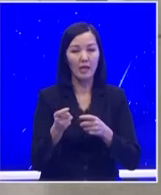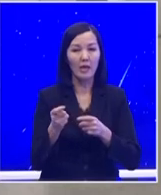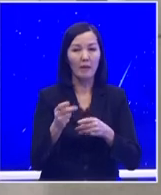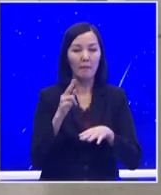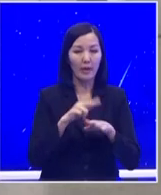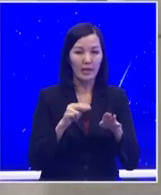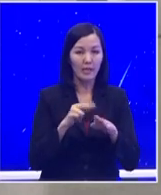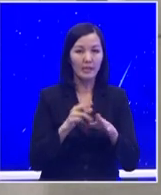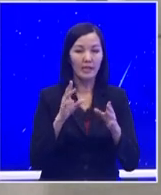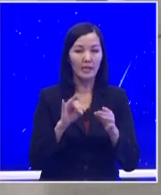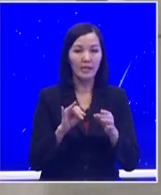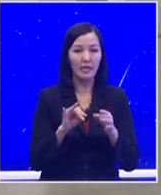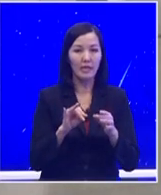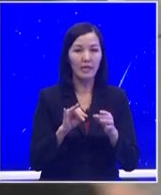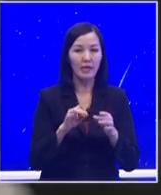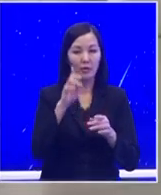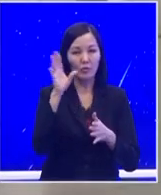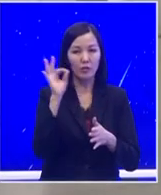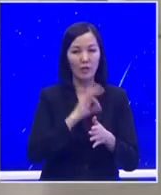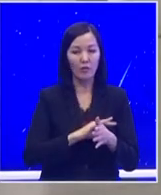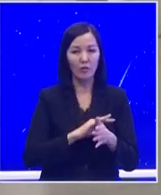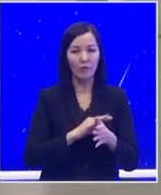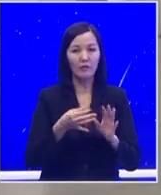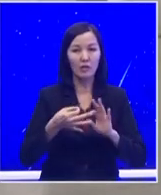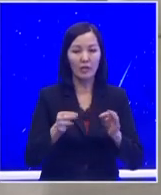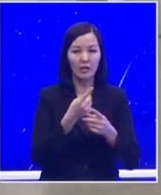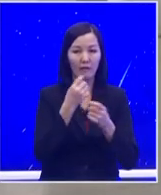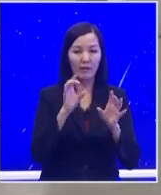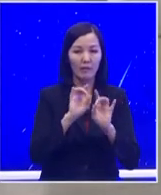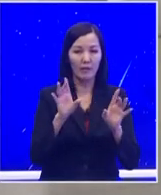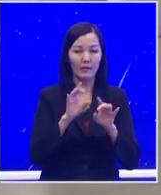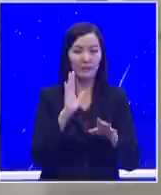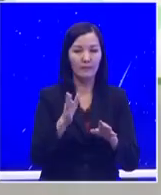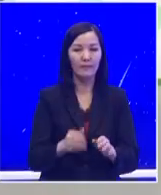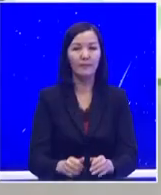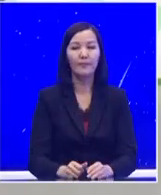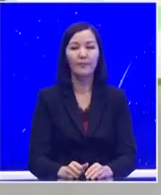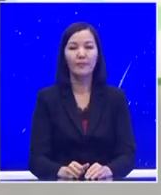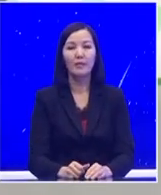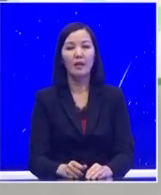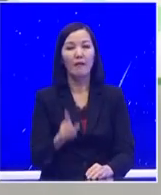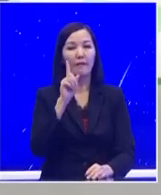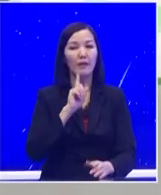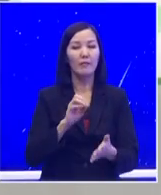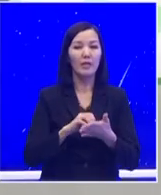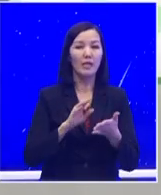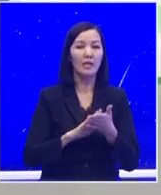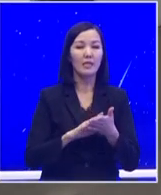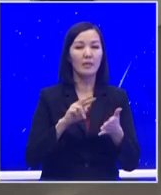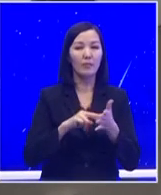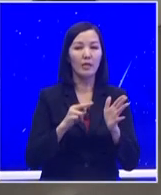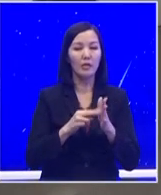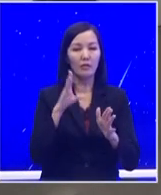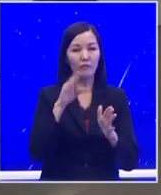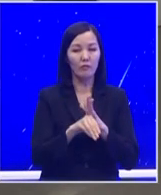полиции и Комитета госдоходов для дачи полной информации населению. К временной регистрации планируется допускать только